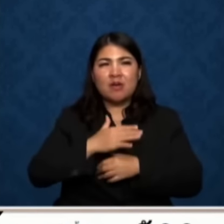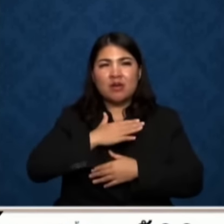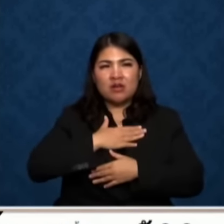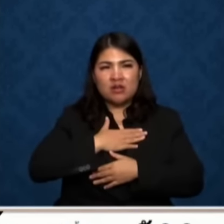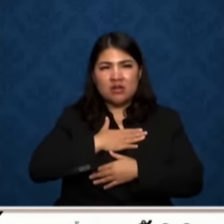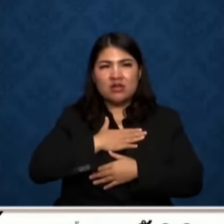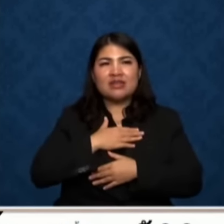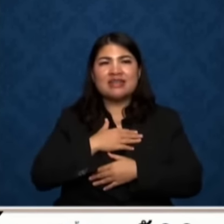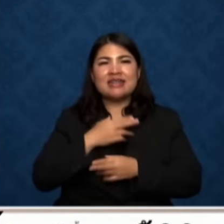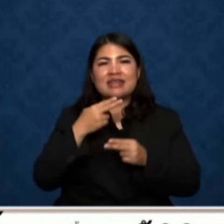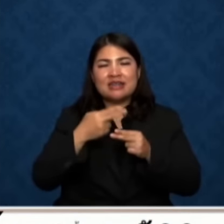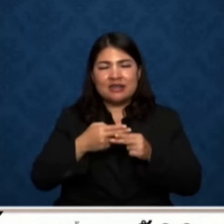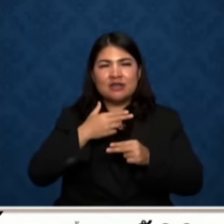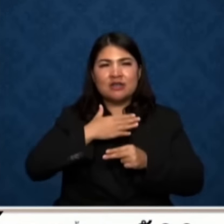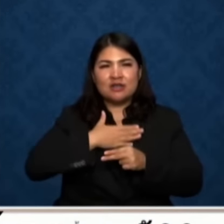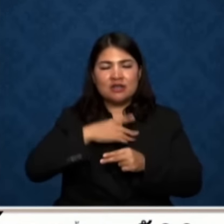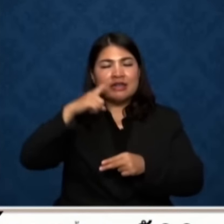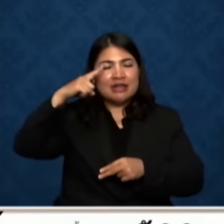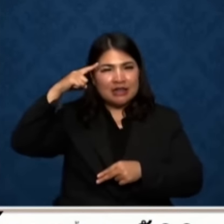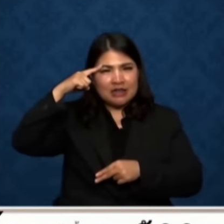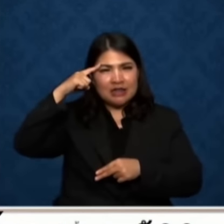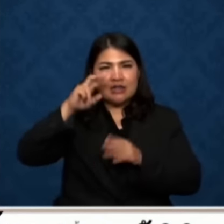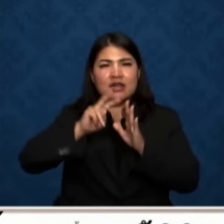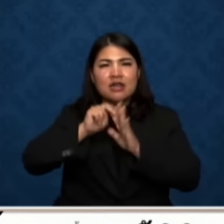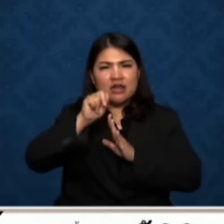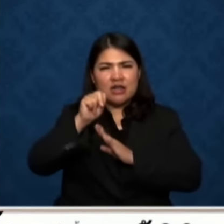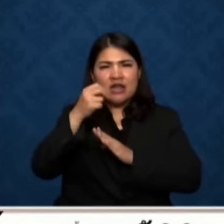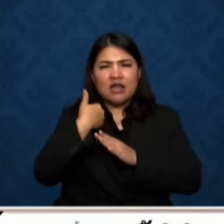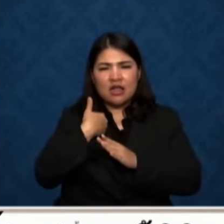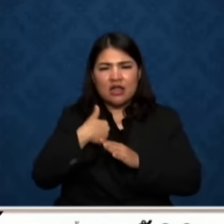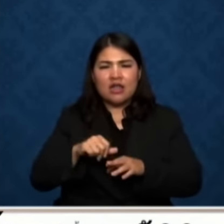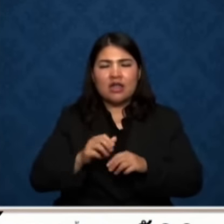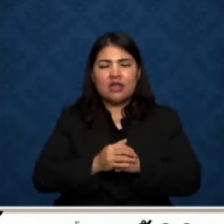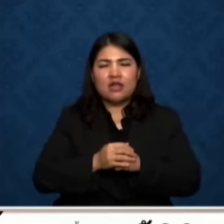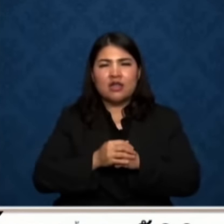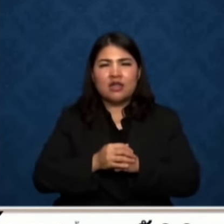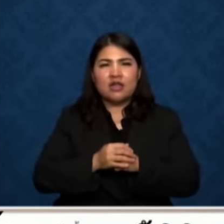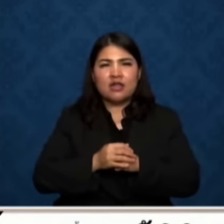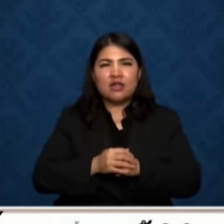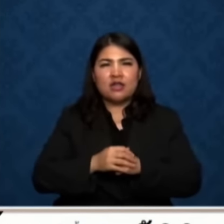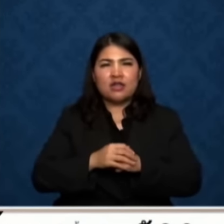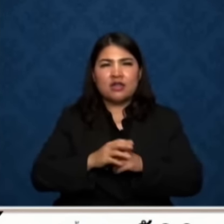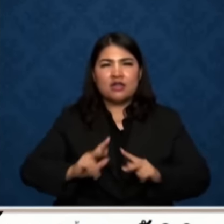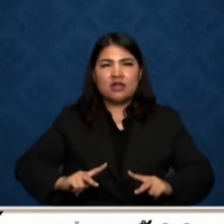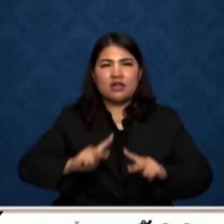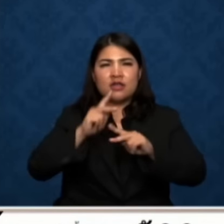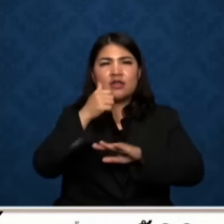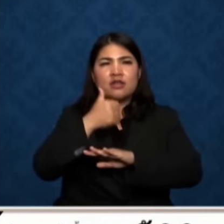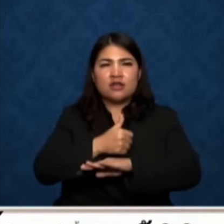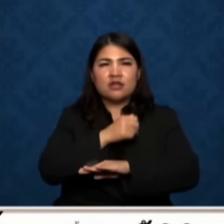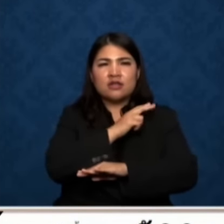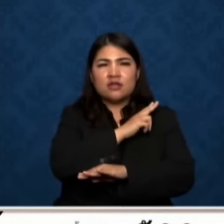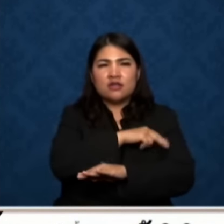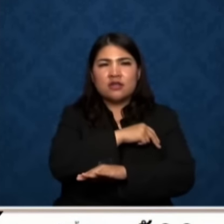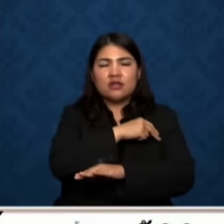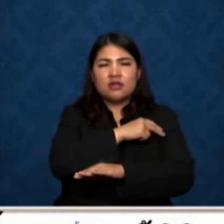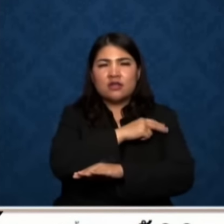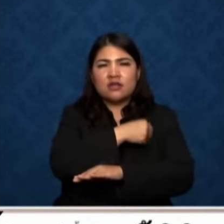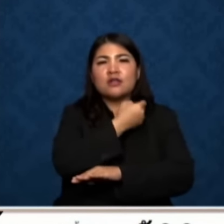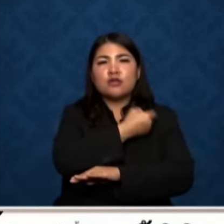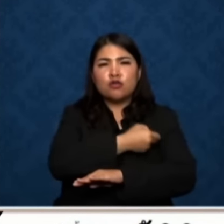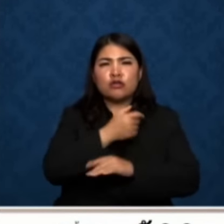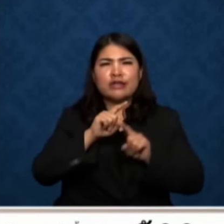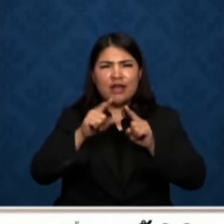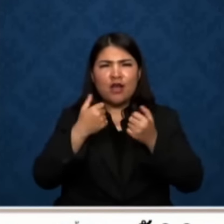ายชนน่านสีแก้วสมาชิกสภาผู้แทนราษฎรจังหวัดน่านในฐานะรัฐมนตรีว่าการกระทรวงสาธารณสุขครับแต่องค์ความรู้ที่ผมเอามา